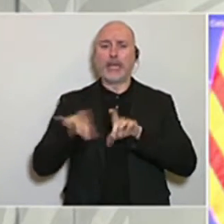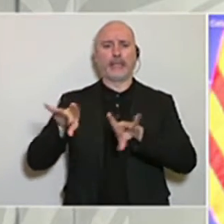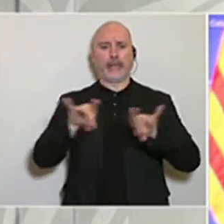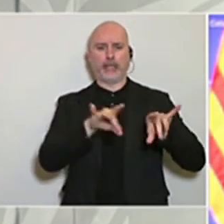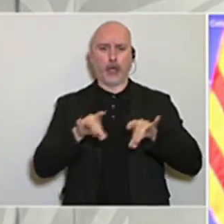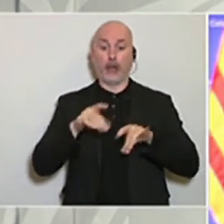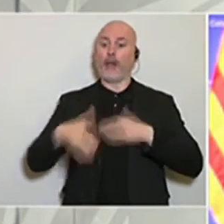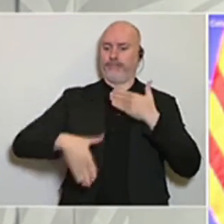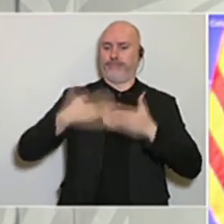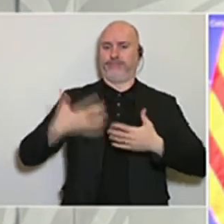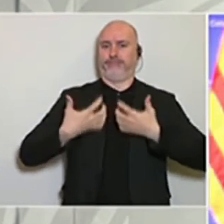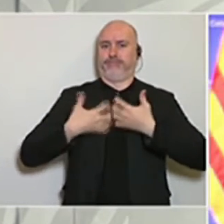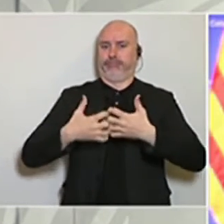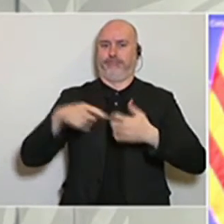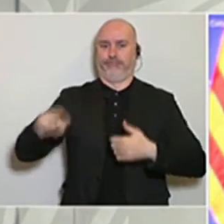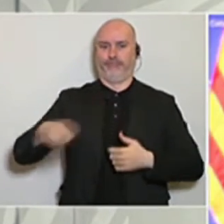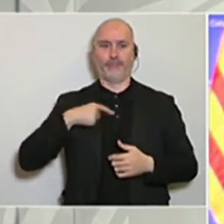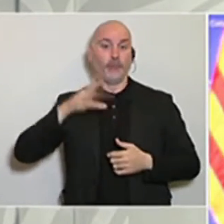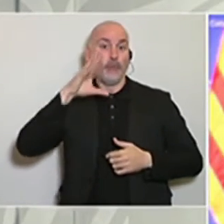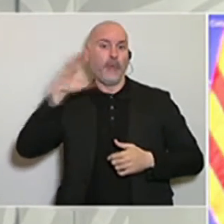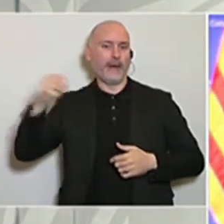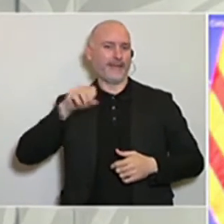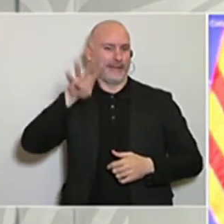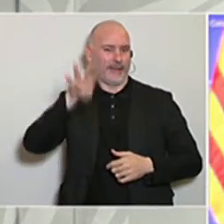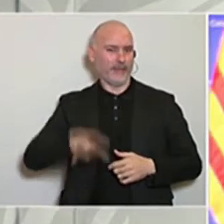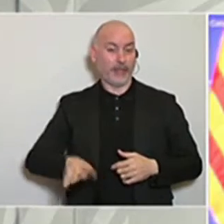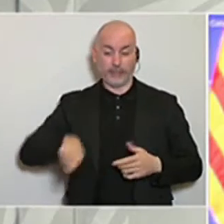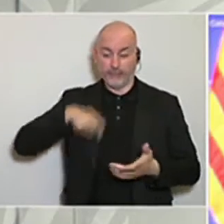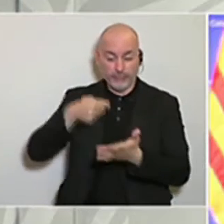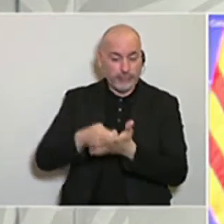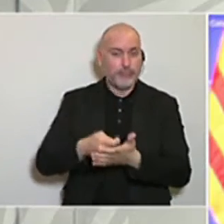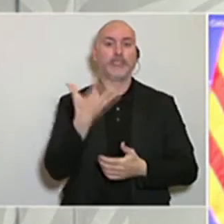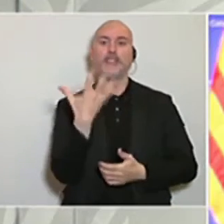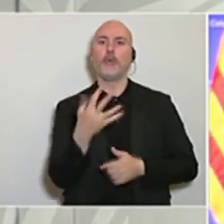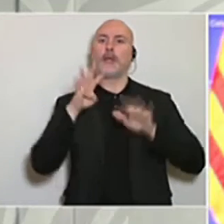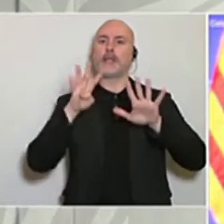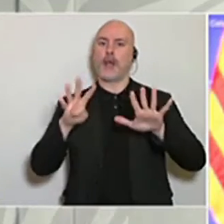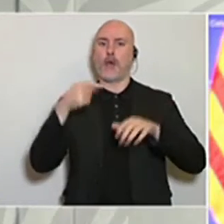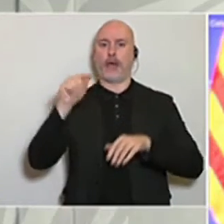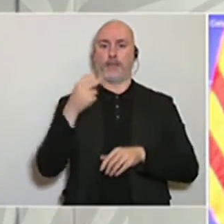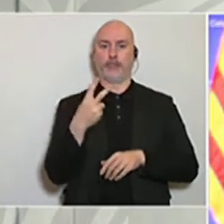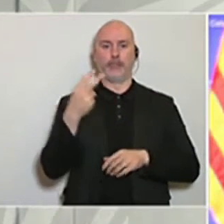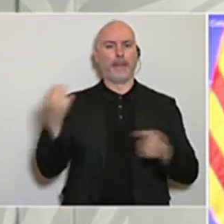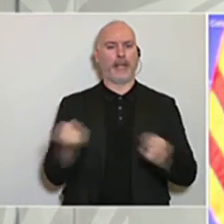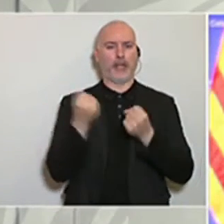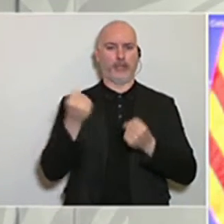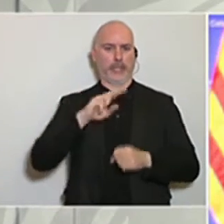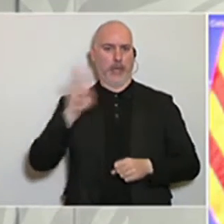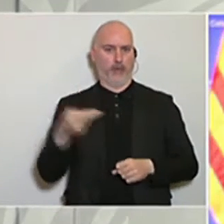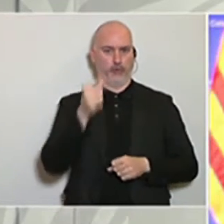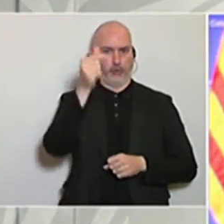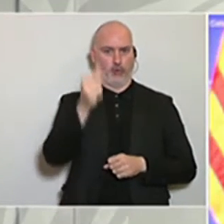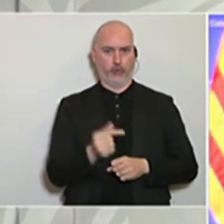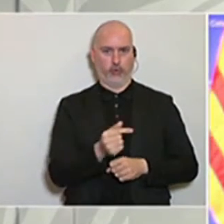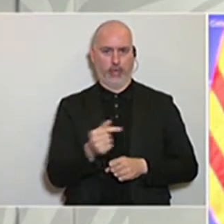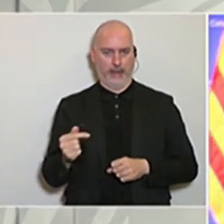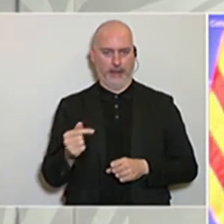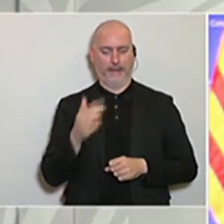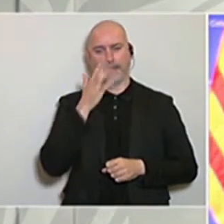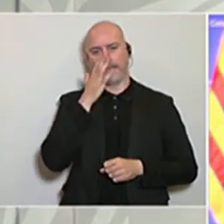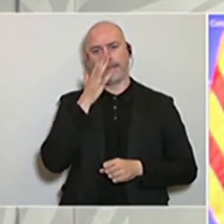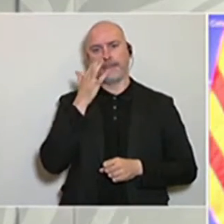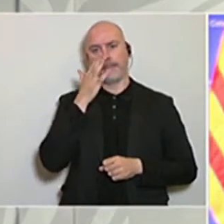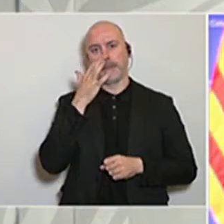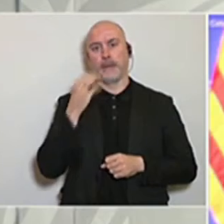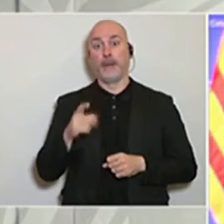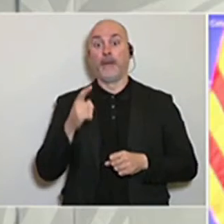el govern de Catalunya amb una inversió total de 59,2 milions d'euros. A banda d'aquestes qüestions